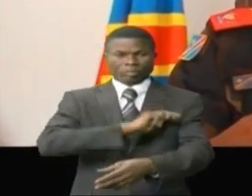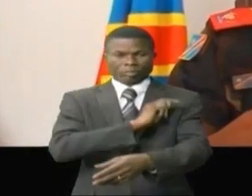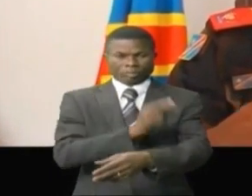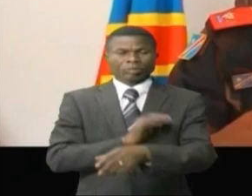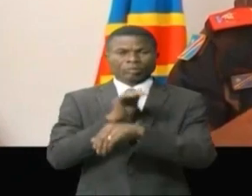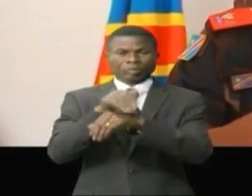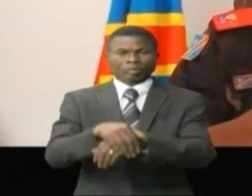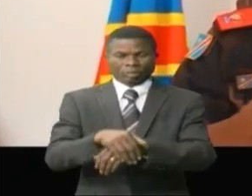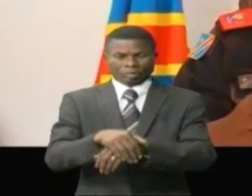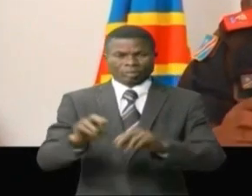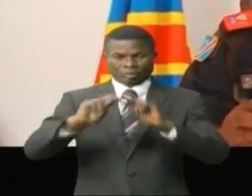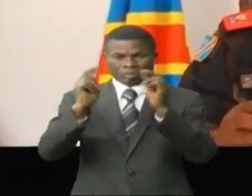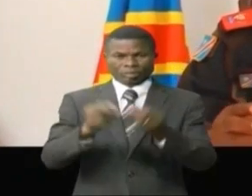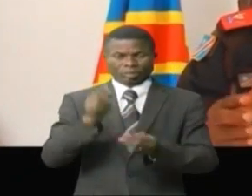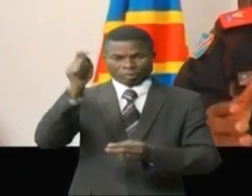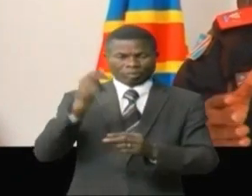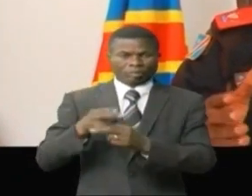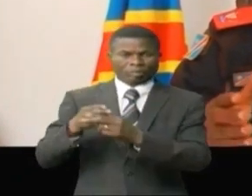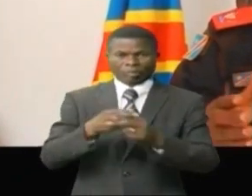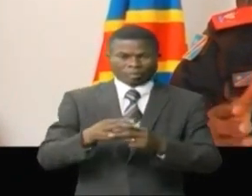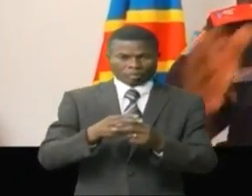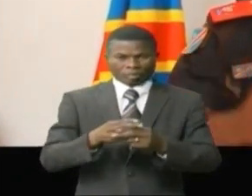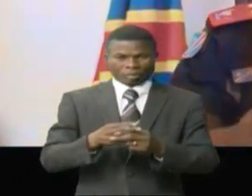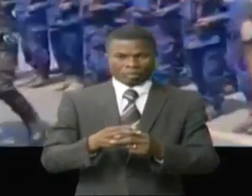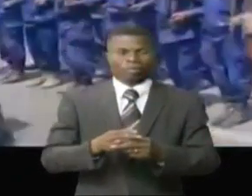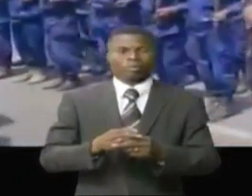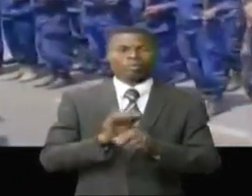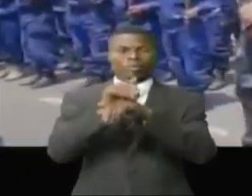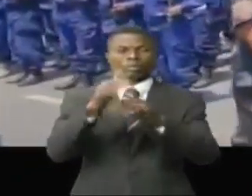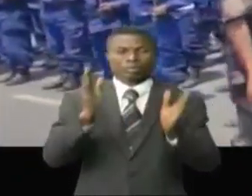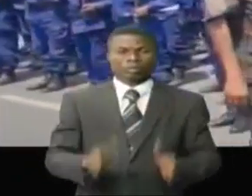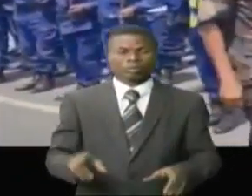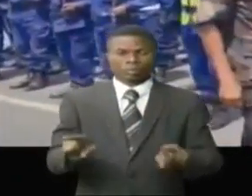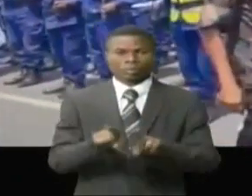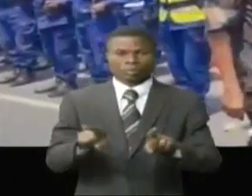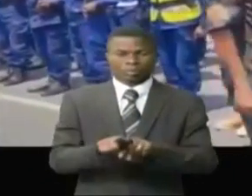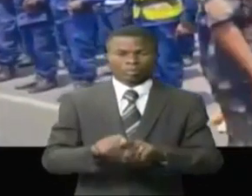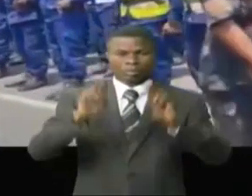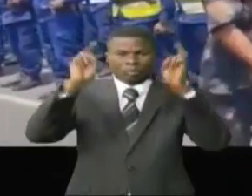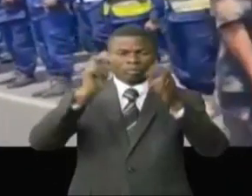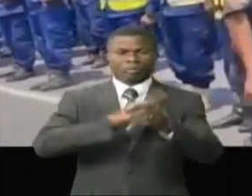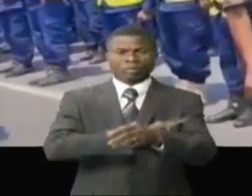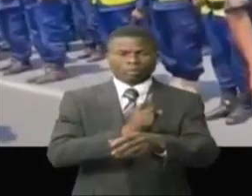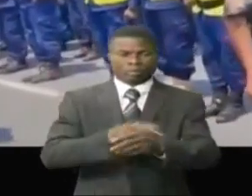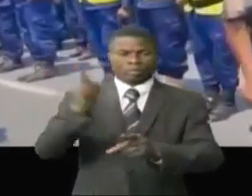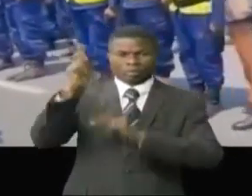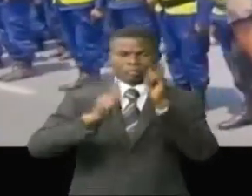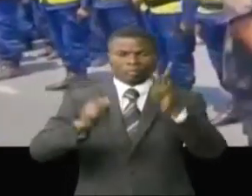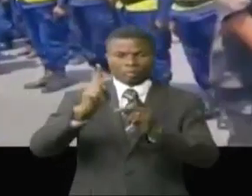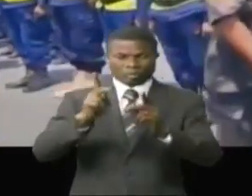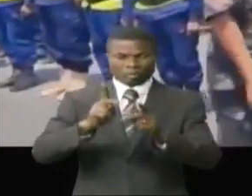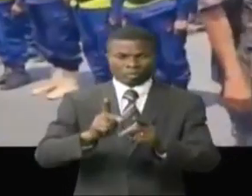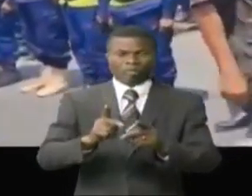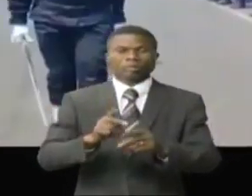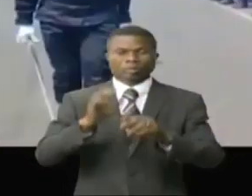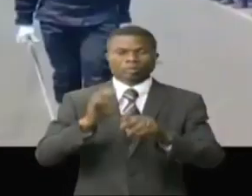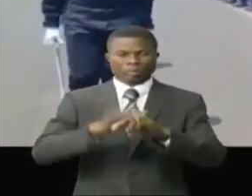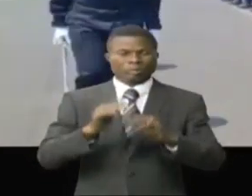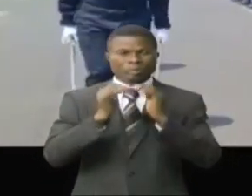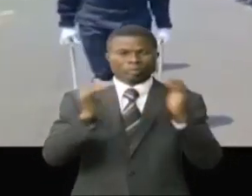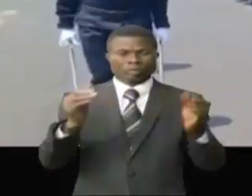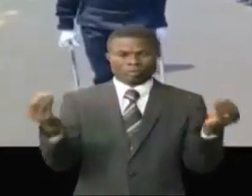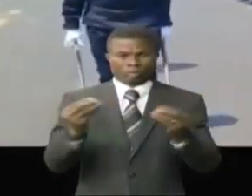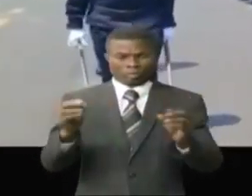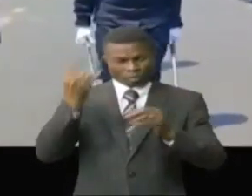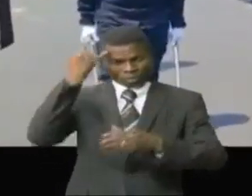adhérer à la Task Force Sécurité Participative, comme c'est le cas dans la ville de Goma, où la population recouvre la tranquillité grâce à